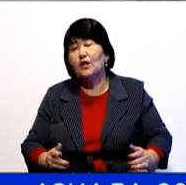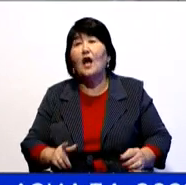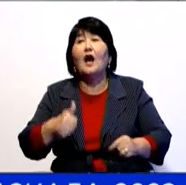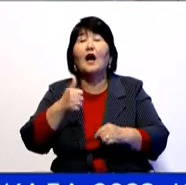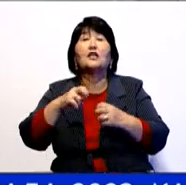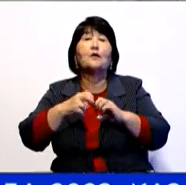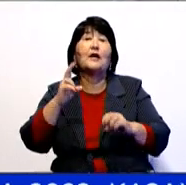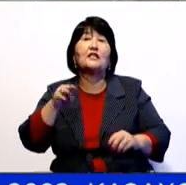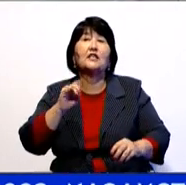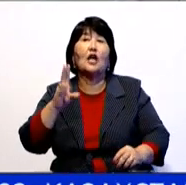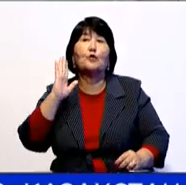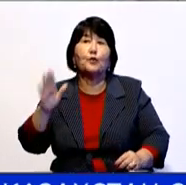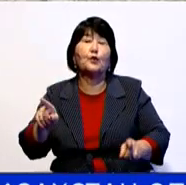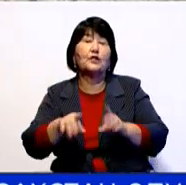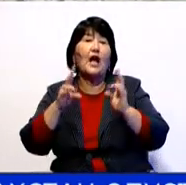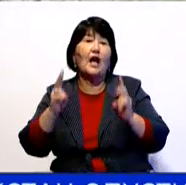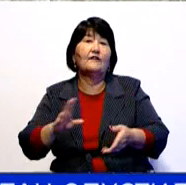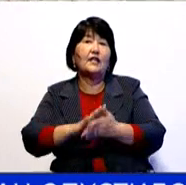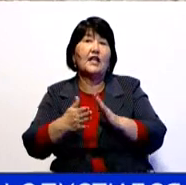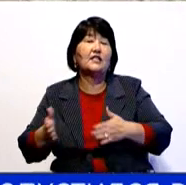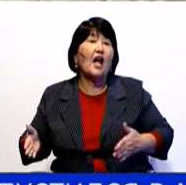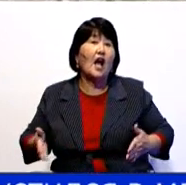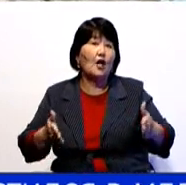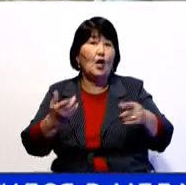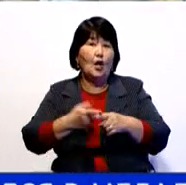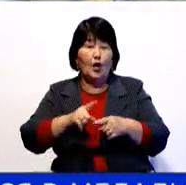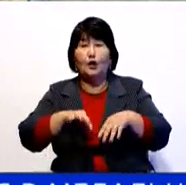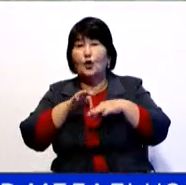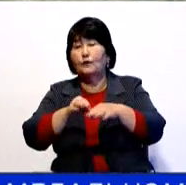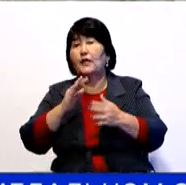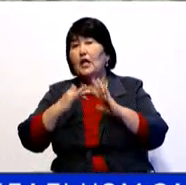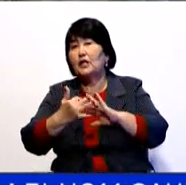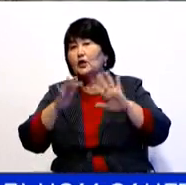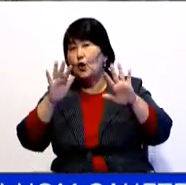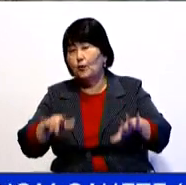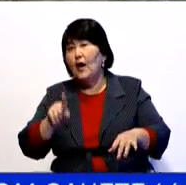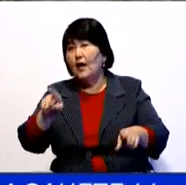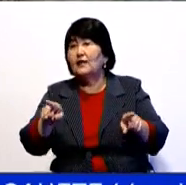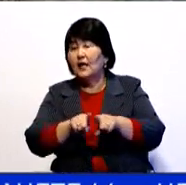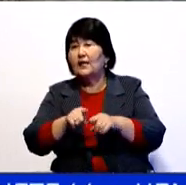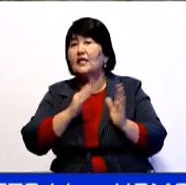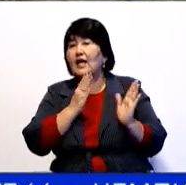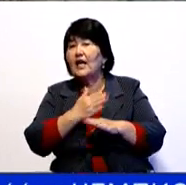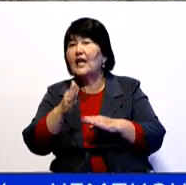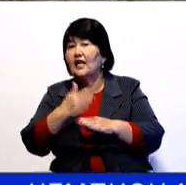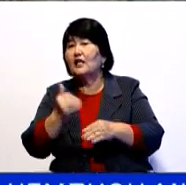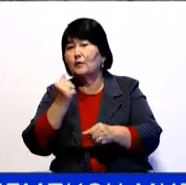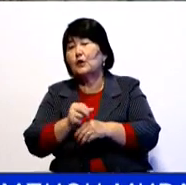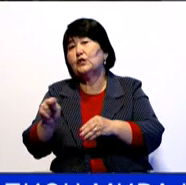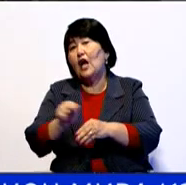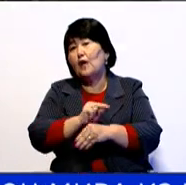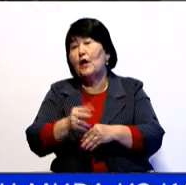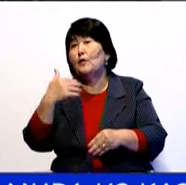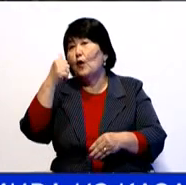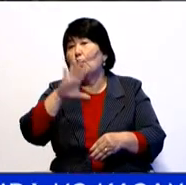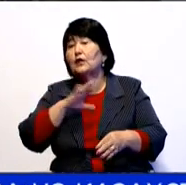проблем кызылжарцев было также аварийное состояние дороги, которая ведет в населенный пункт. Она также поэтапно приводится в порядок. В прошлом